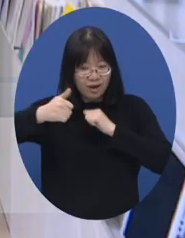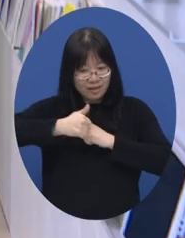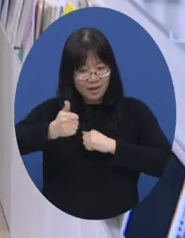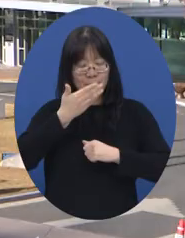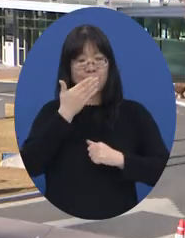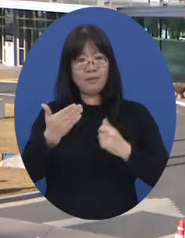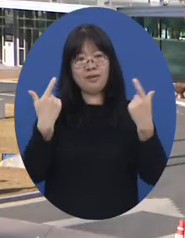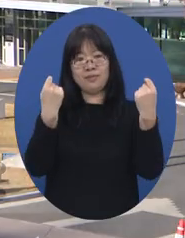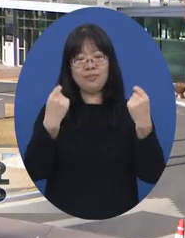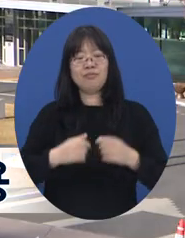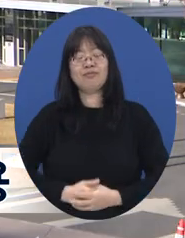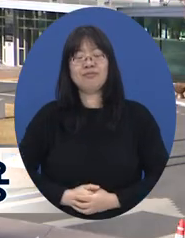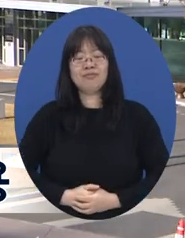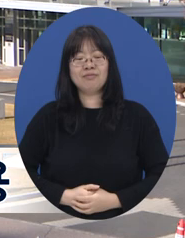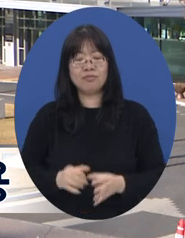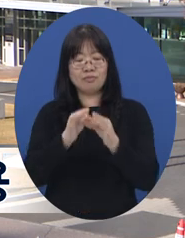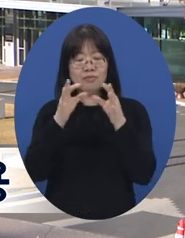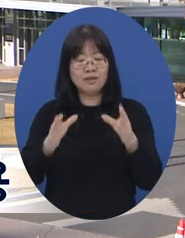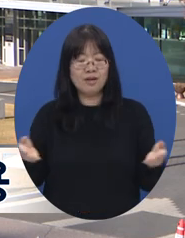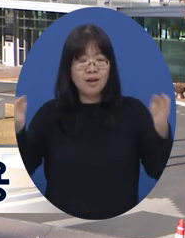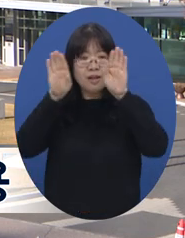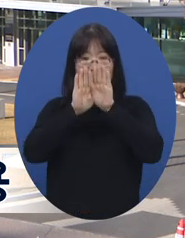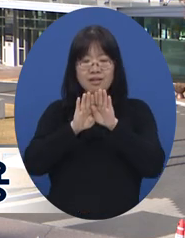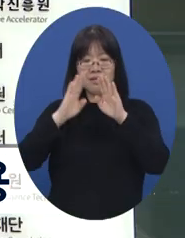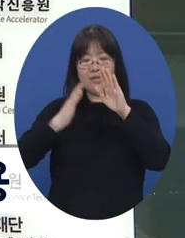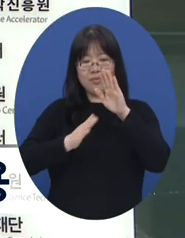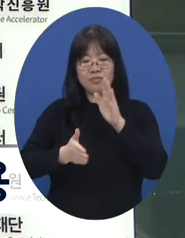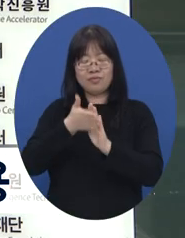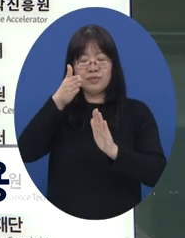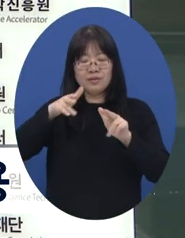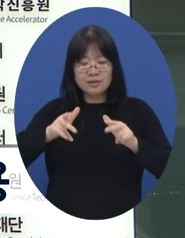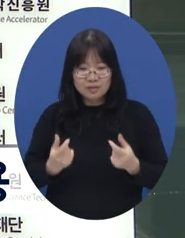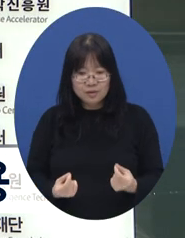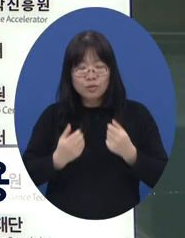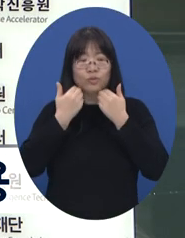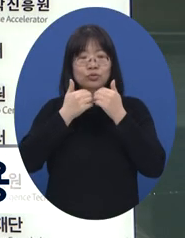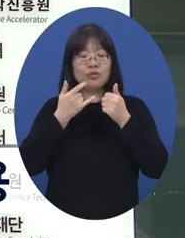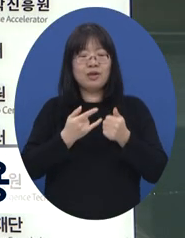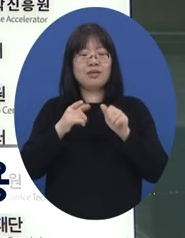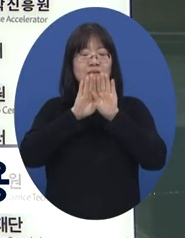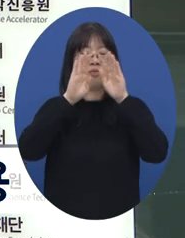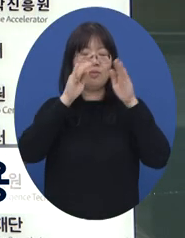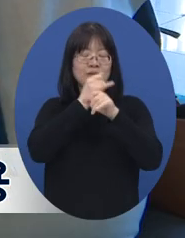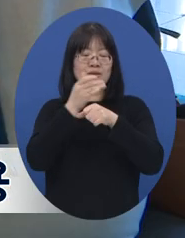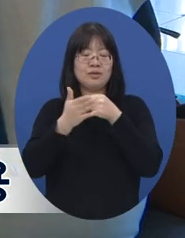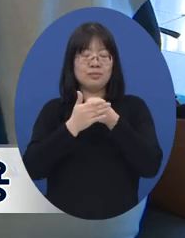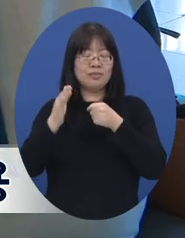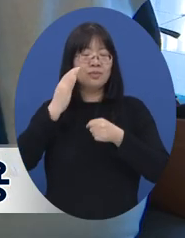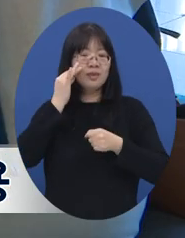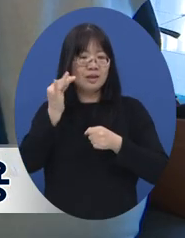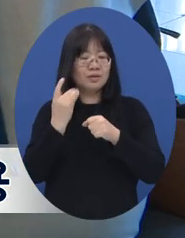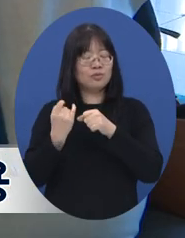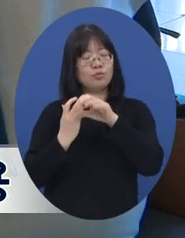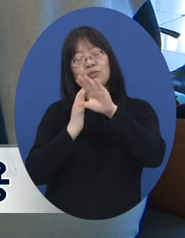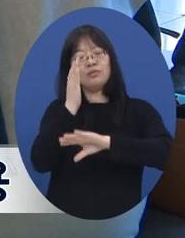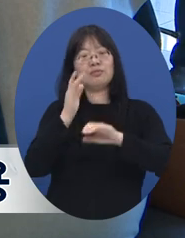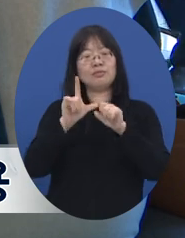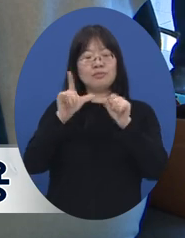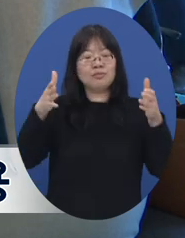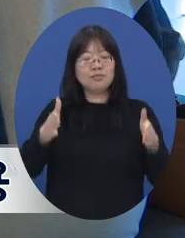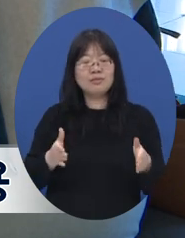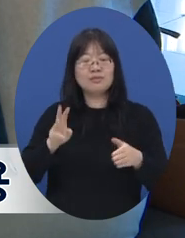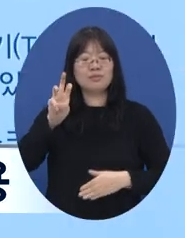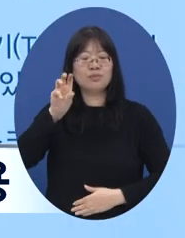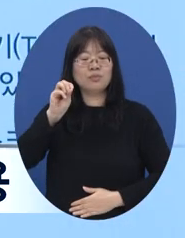있는 것 같아요. 그동안 닫혀있던 공공시설이 이렇게 누구에게나 열리면서 100일 조금 넘는 기간 동안 35만